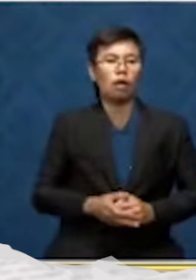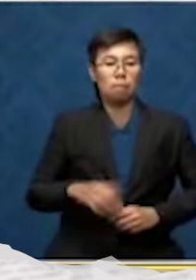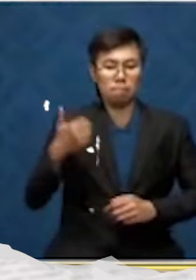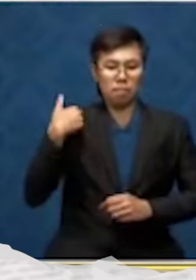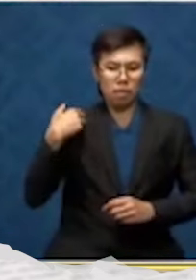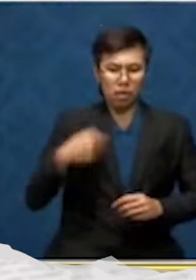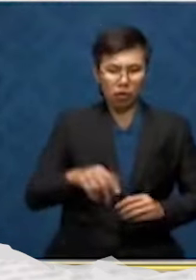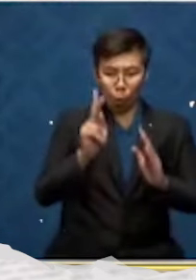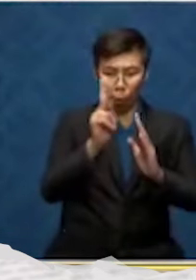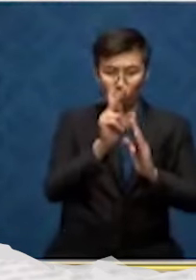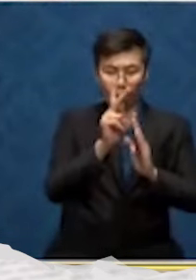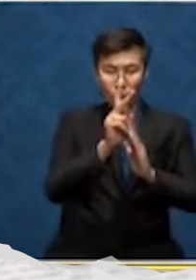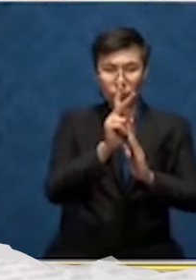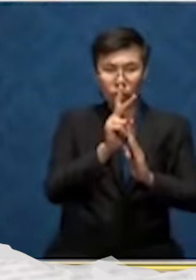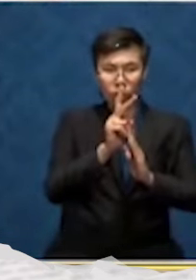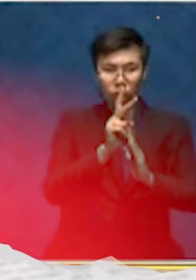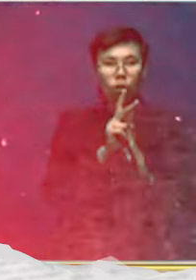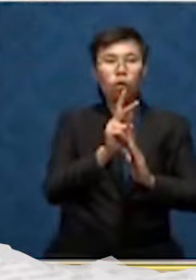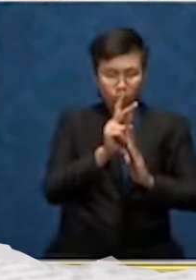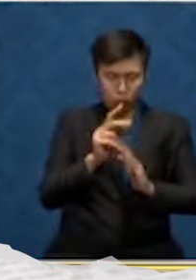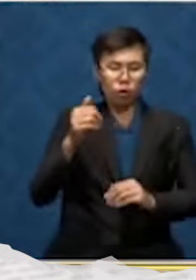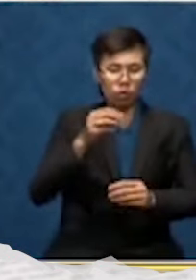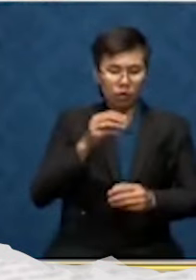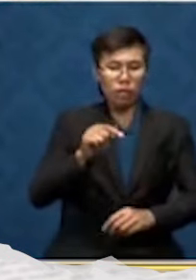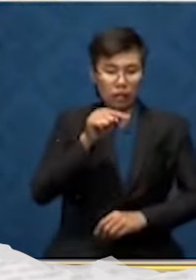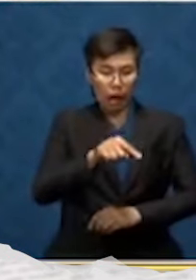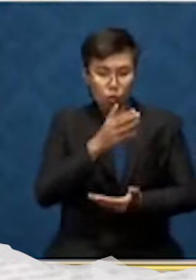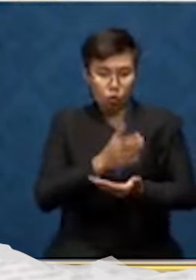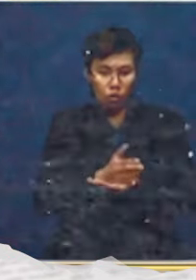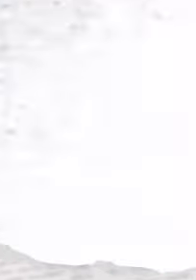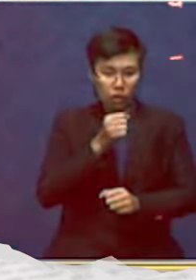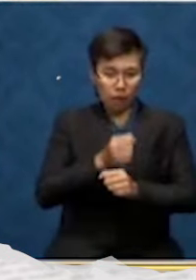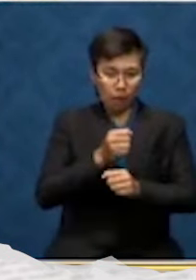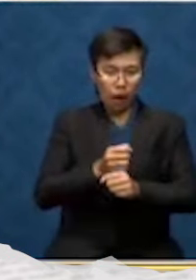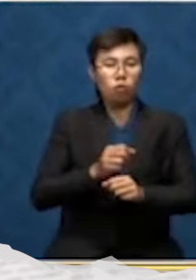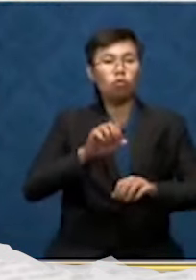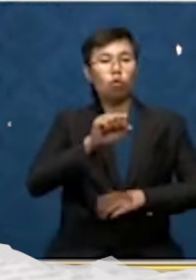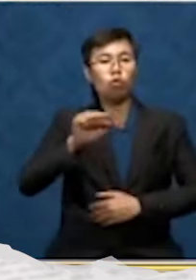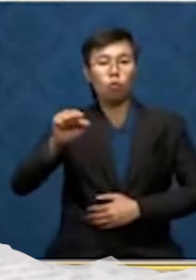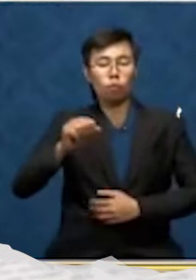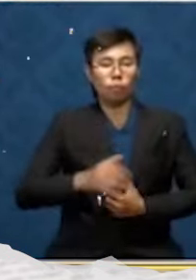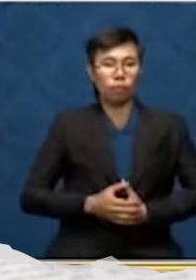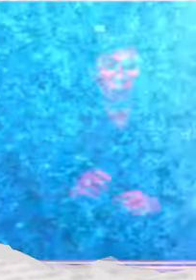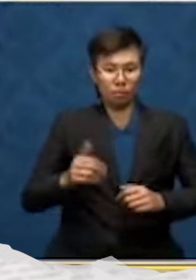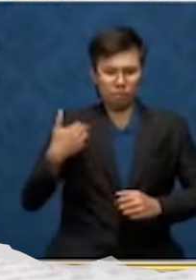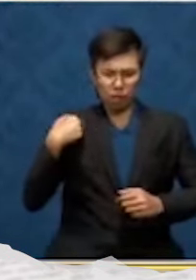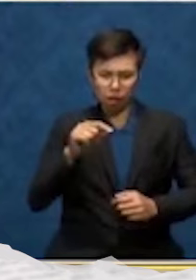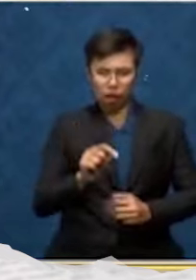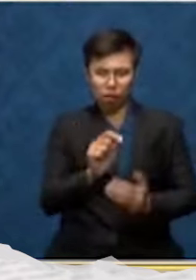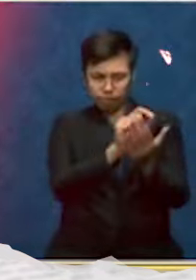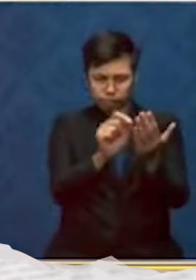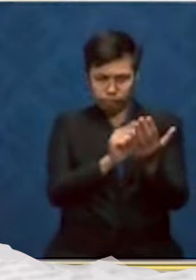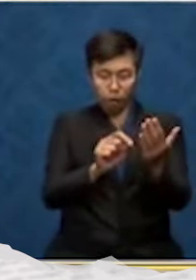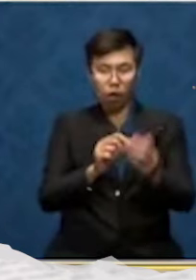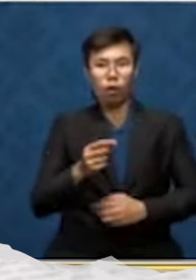ๆและขอให้มีการสั่งให้หยุดปฏิบัติหน้าที่ตัวหนังสือเขียนแค่นั้นครับแต่ว่าถ้าเราพิจารณาตามรั